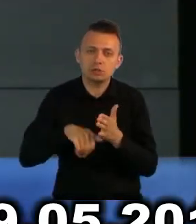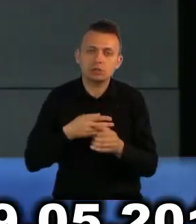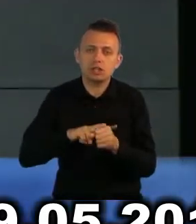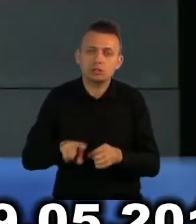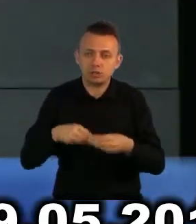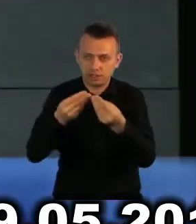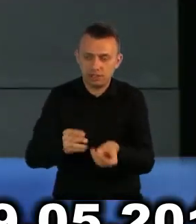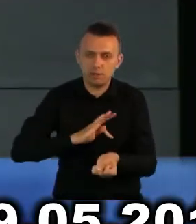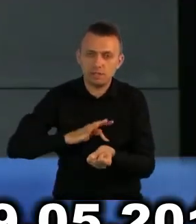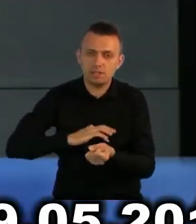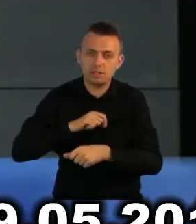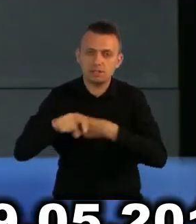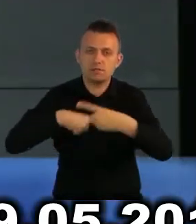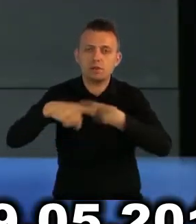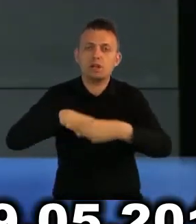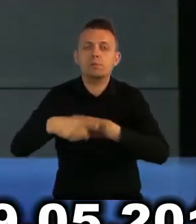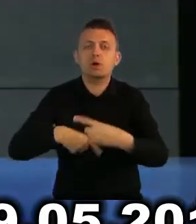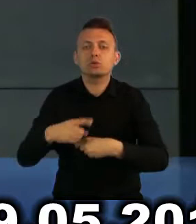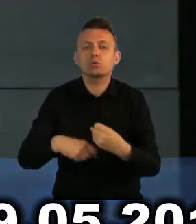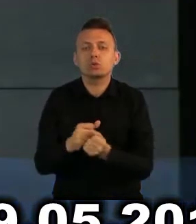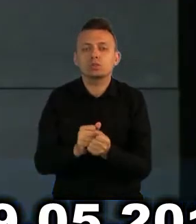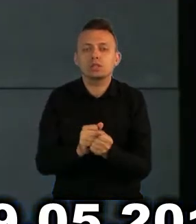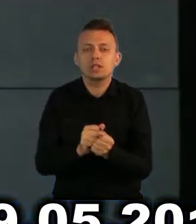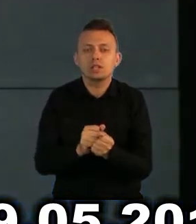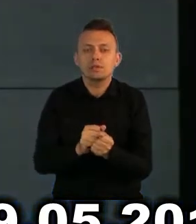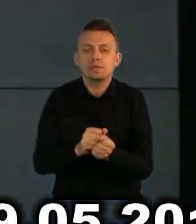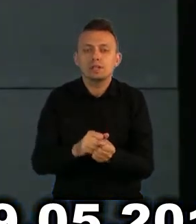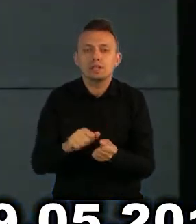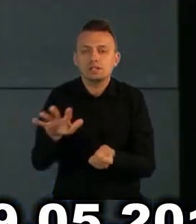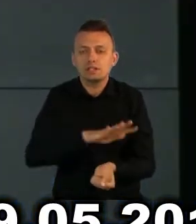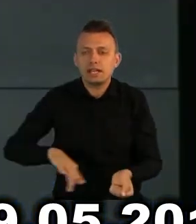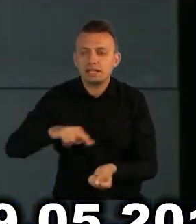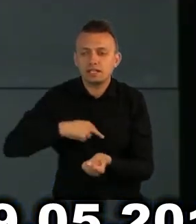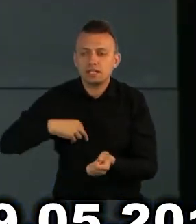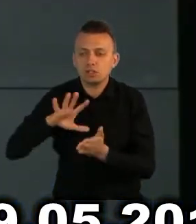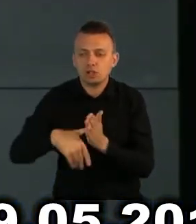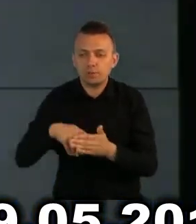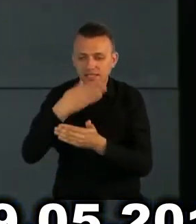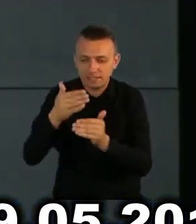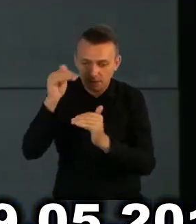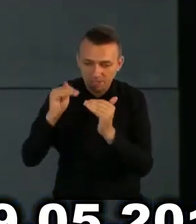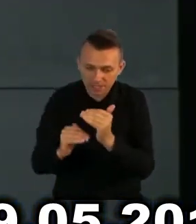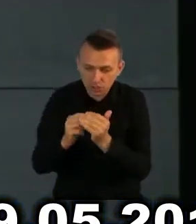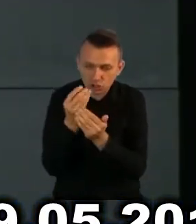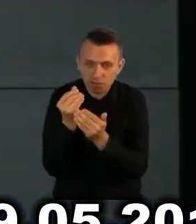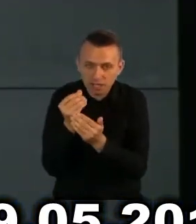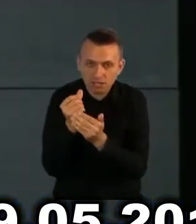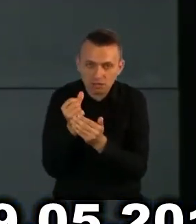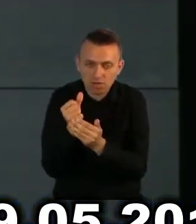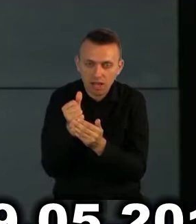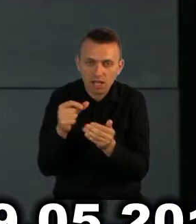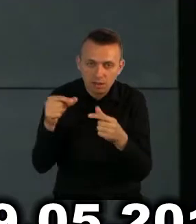które wytwarzają tutaj na terenie naszego miasta, bądź zniżki na realizację swoich usług, z których będziecie Państwo